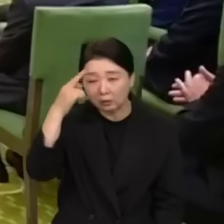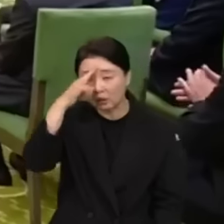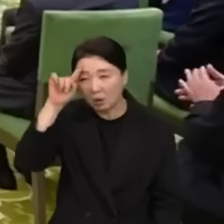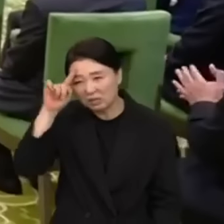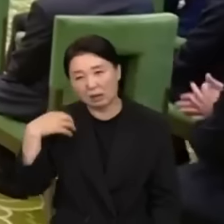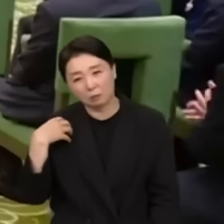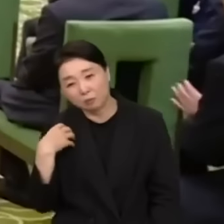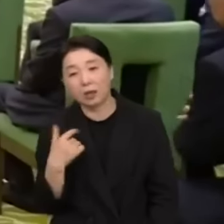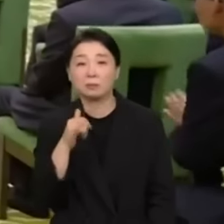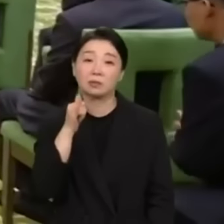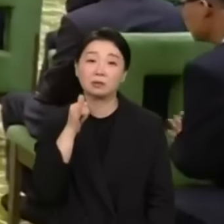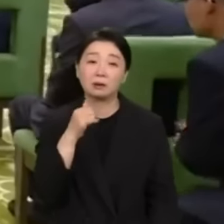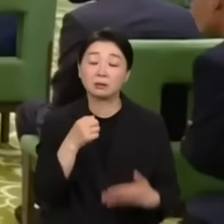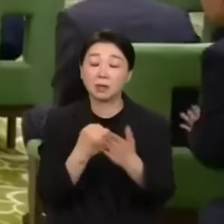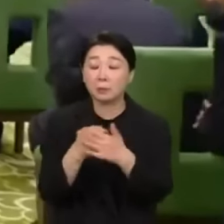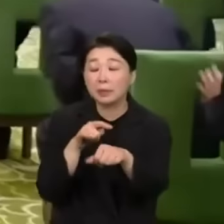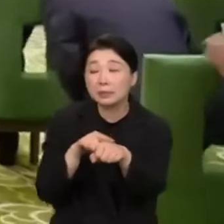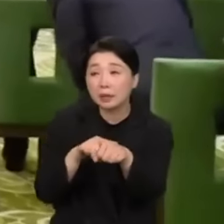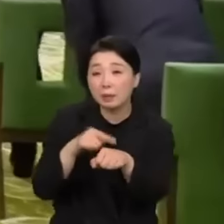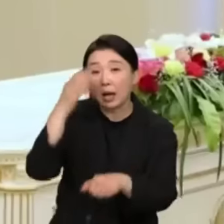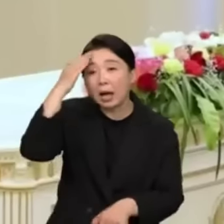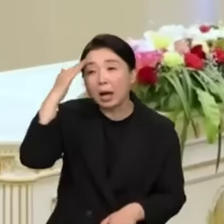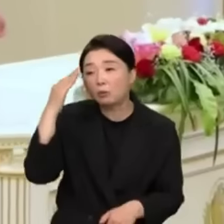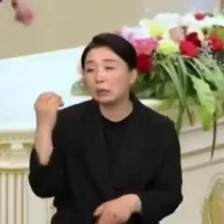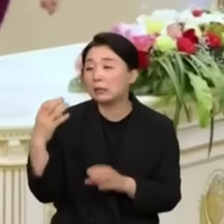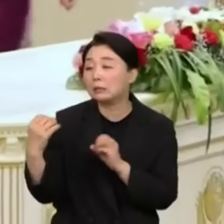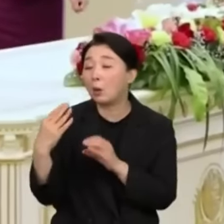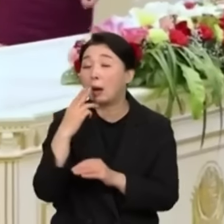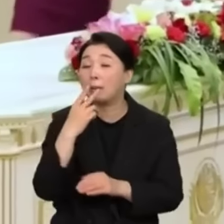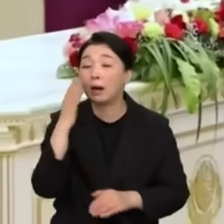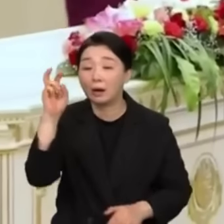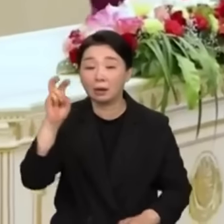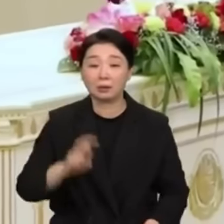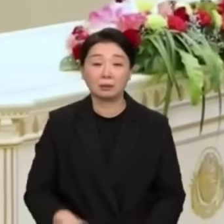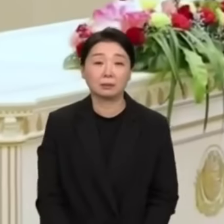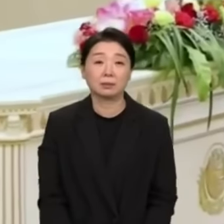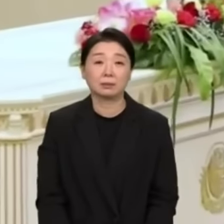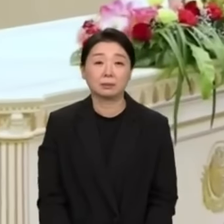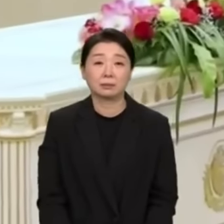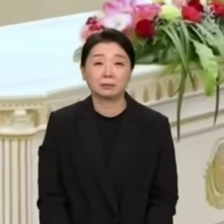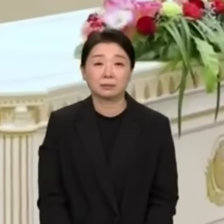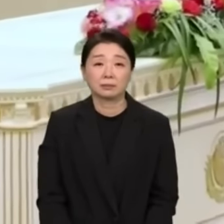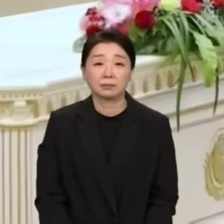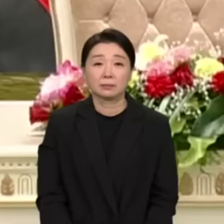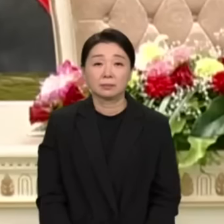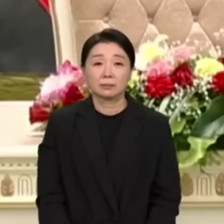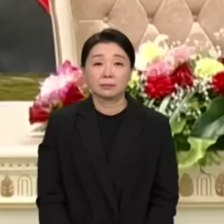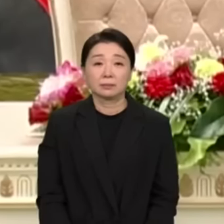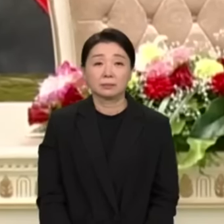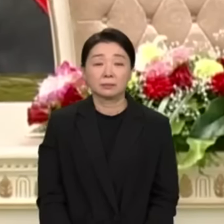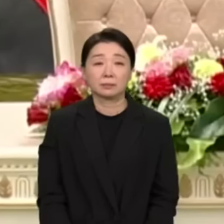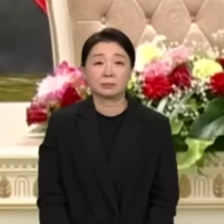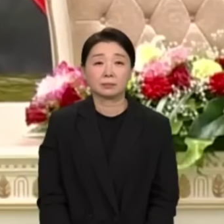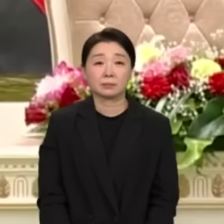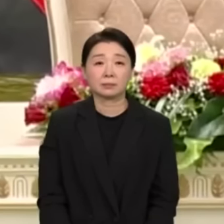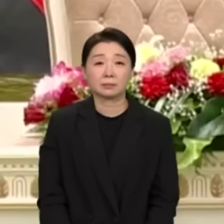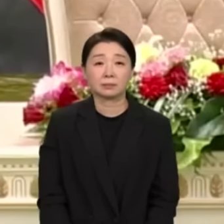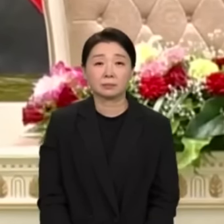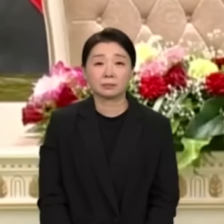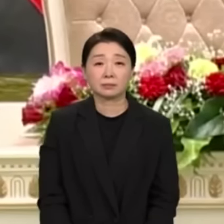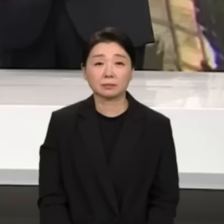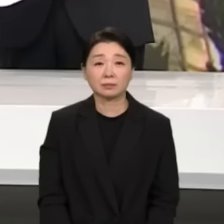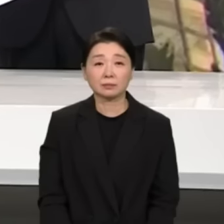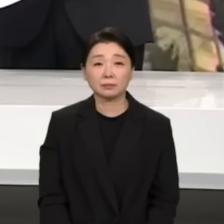러시아가 일정한 시점에 우리나라와 대화에 나설 것이란 전망도 나옵니다. JTBC 김서연입니다.